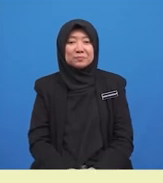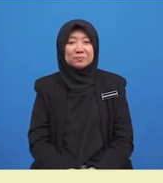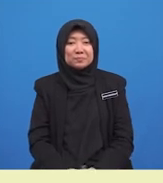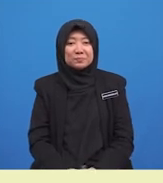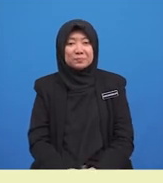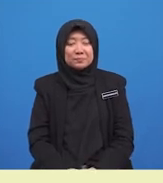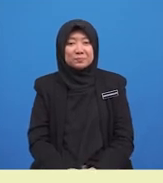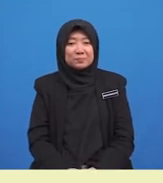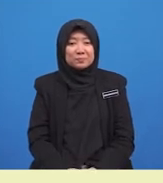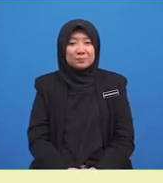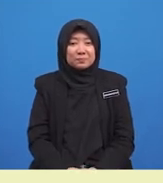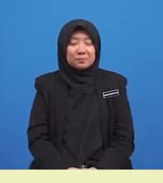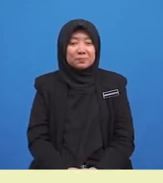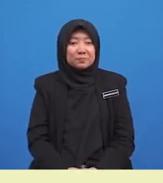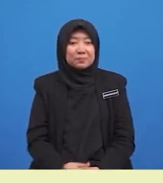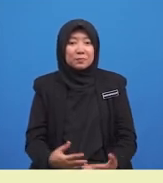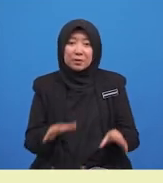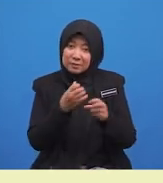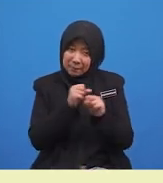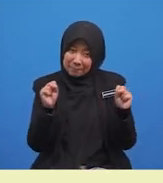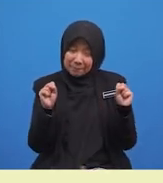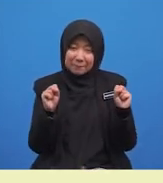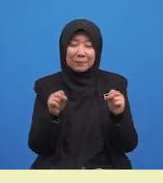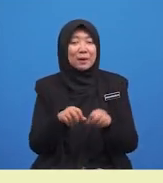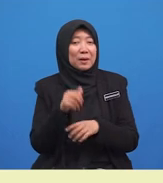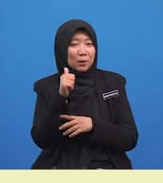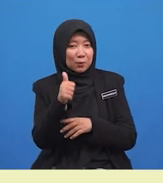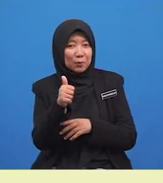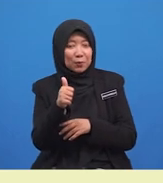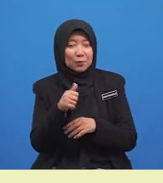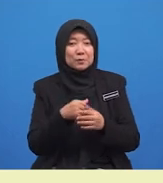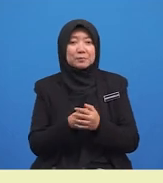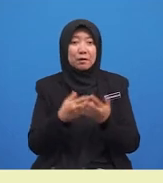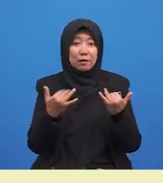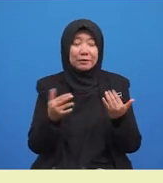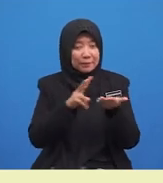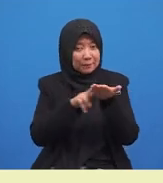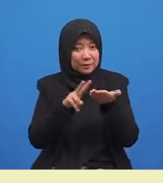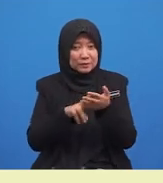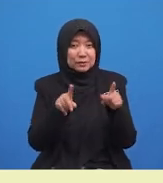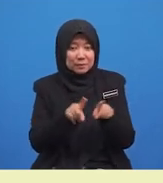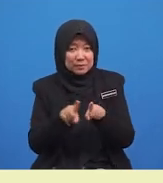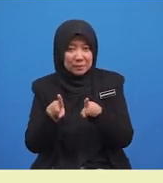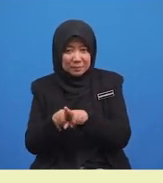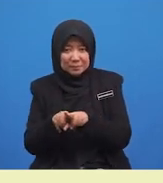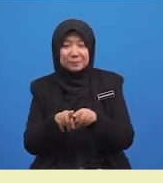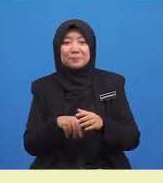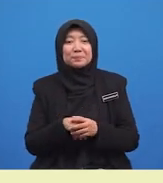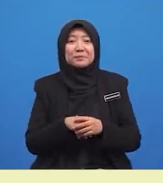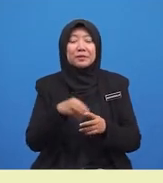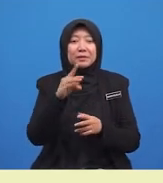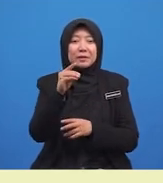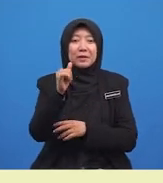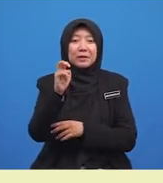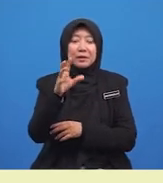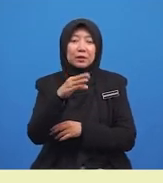Kamu sudah siap membina ayat? Bagus. Ayuh kita baca sama-sama. Daniel